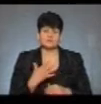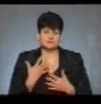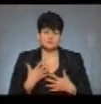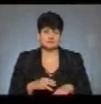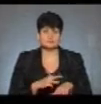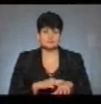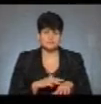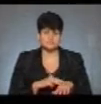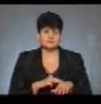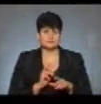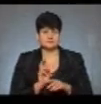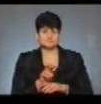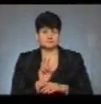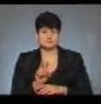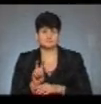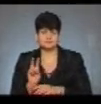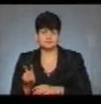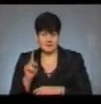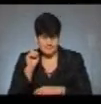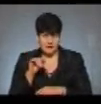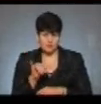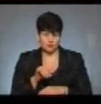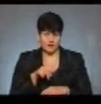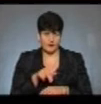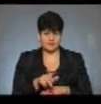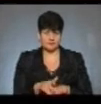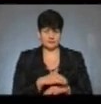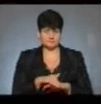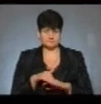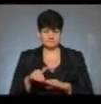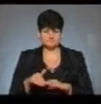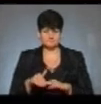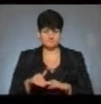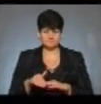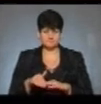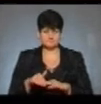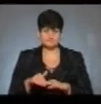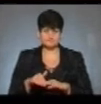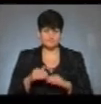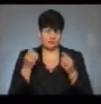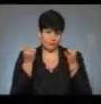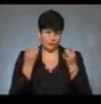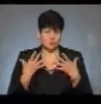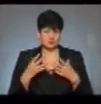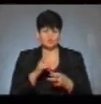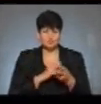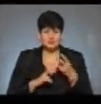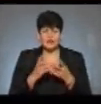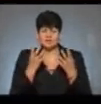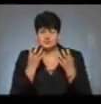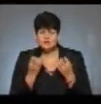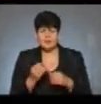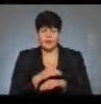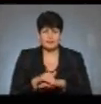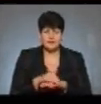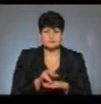по цільових адресах, знали, куди йти, чи також могли десь просто вишукувати, ще шукати якісь